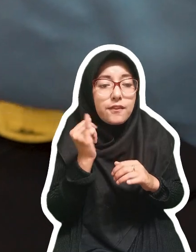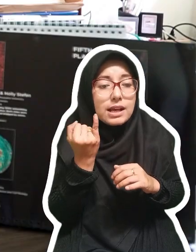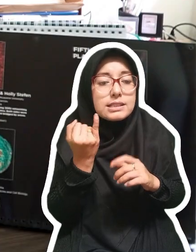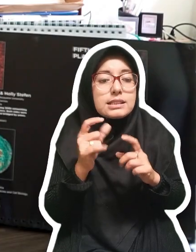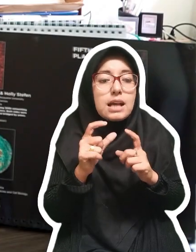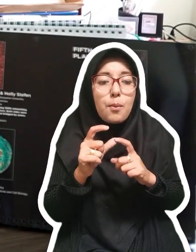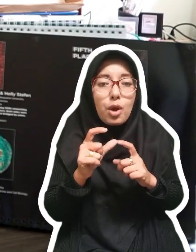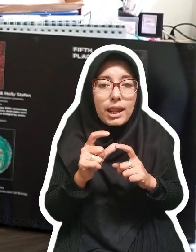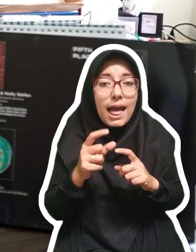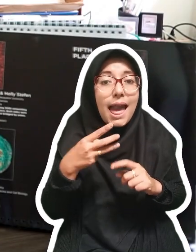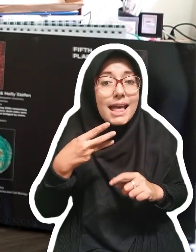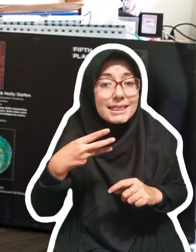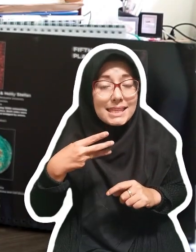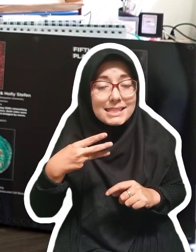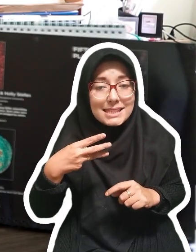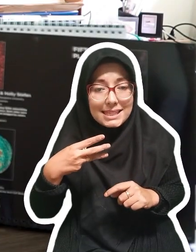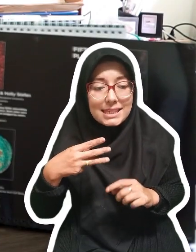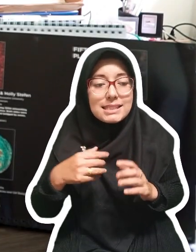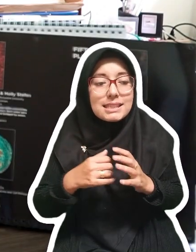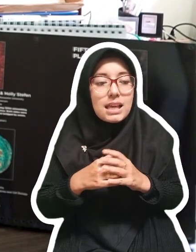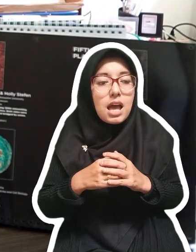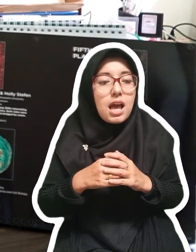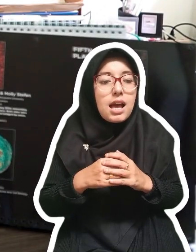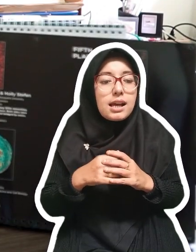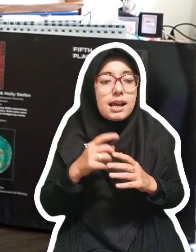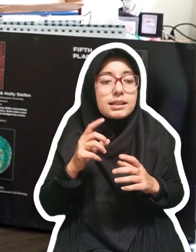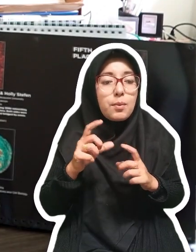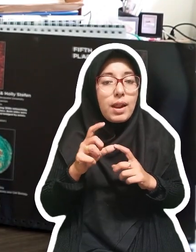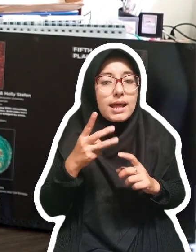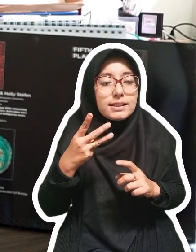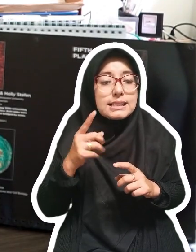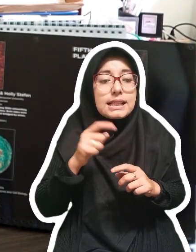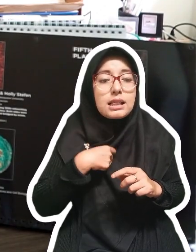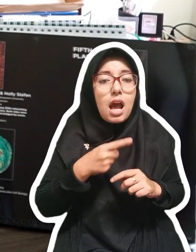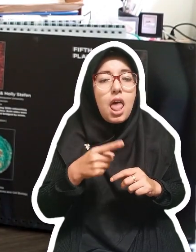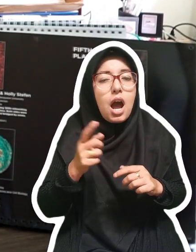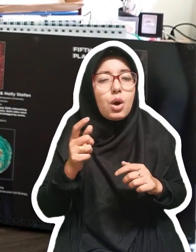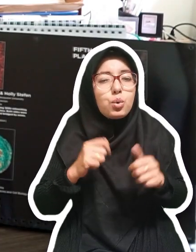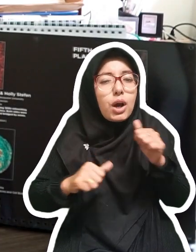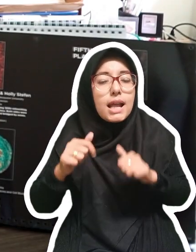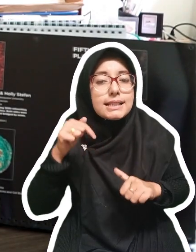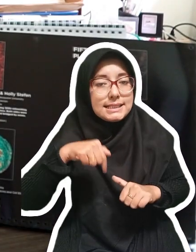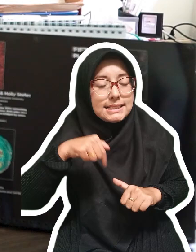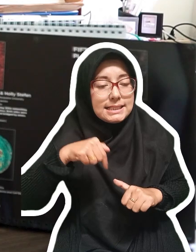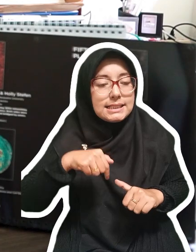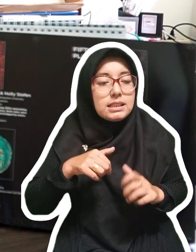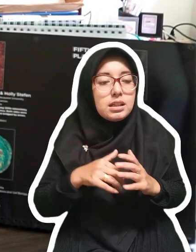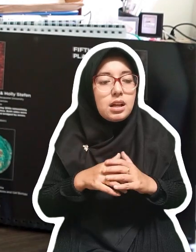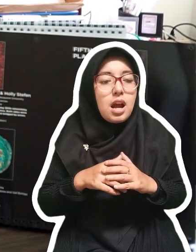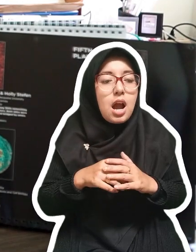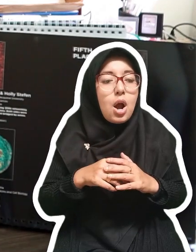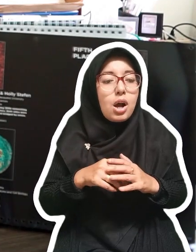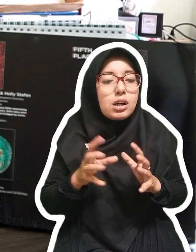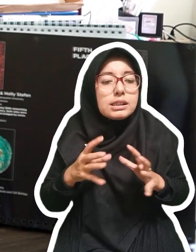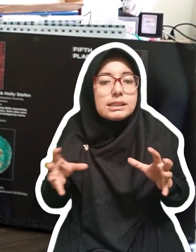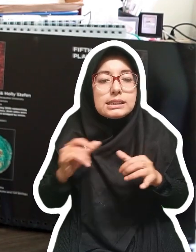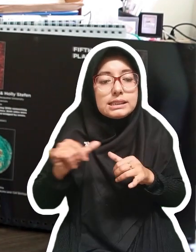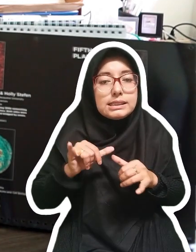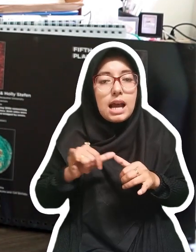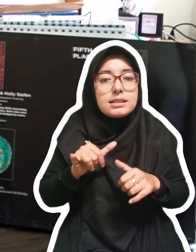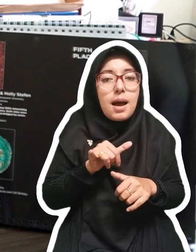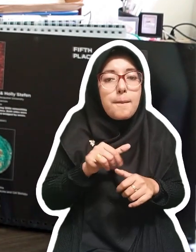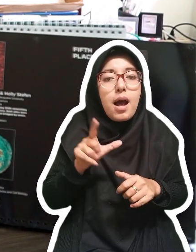identifikasi Salmonella enteritidis. Salmonella enteritidis kita lakukan di sini berkolaborasi dengan